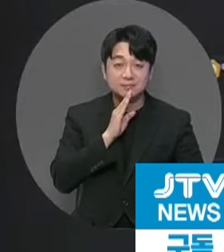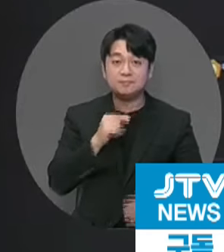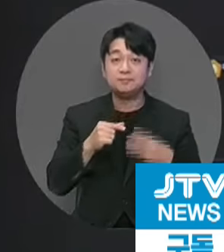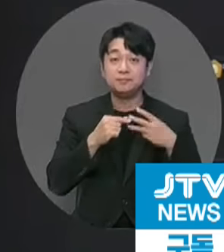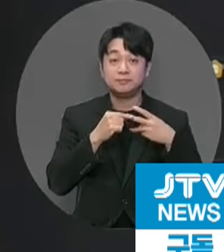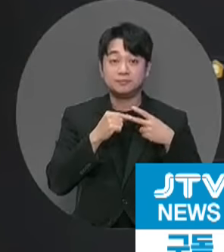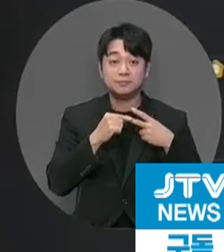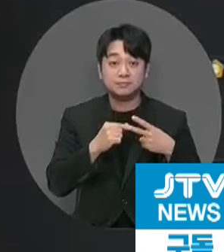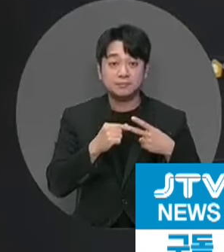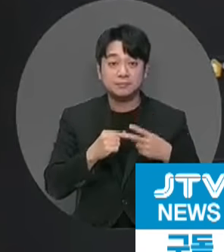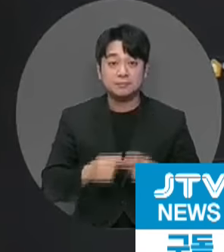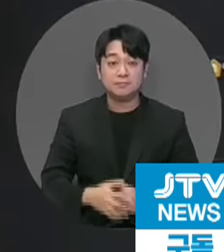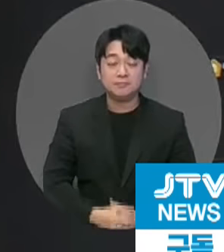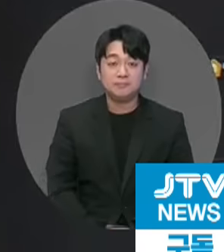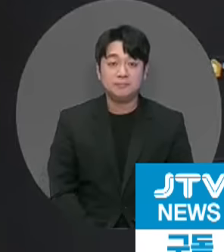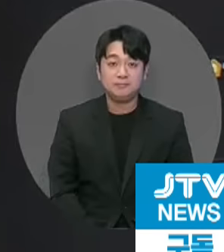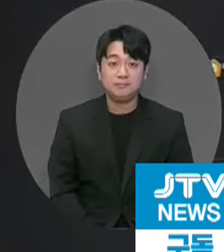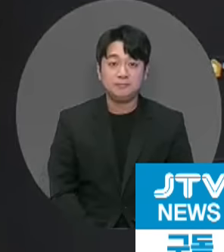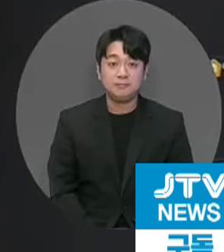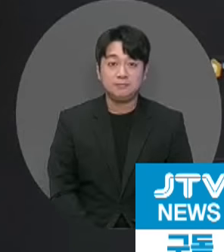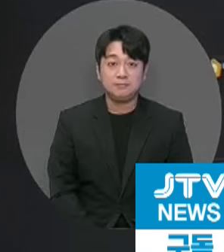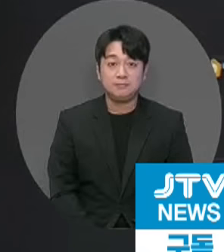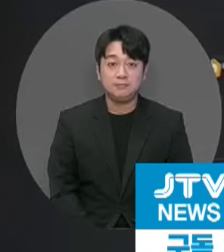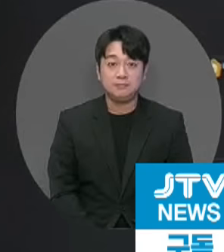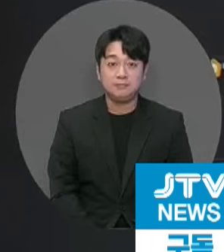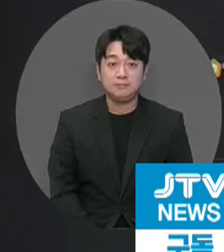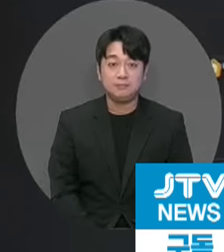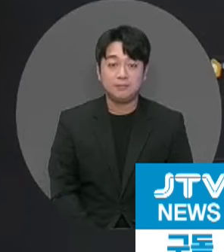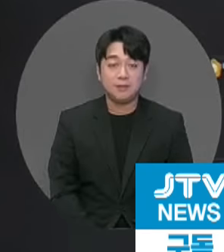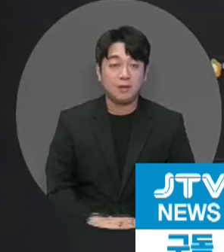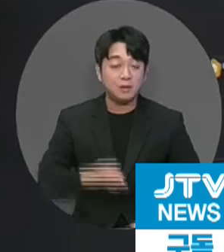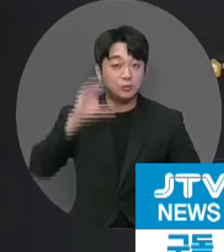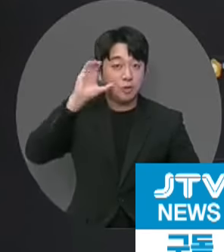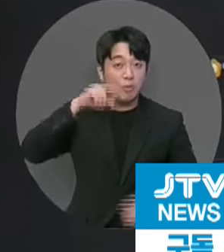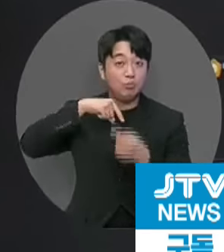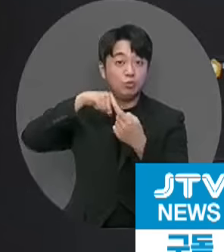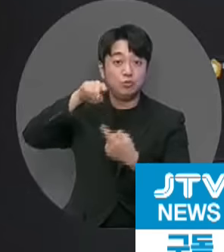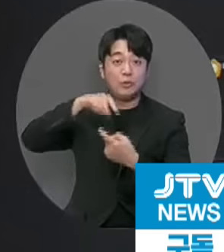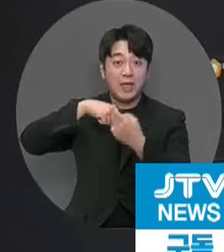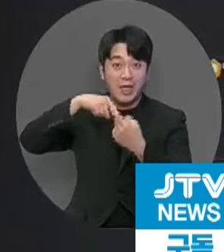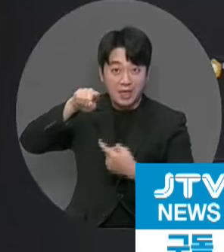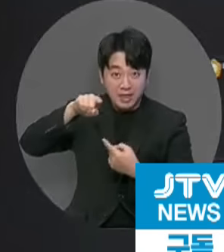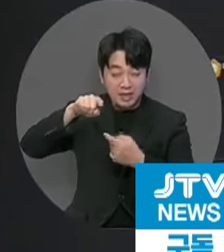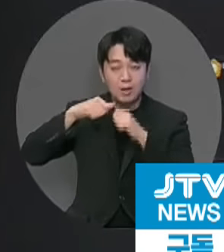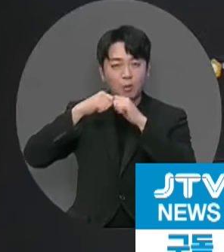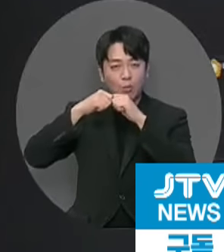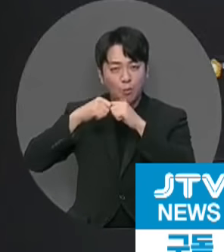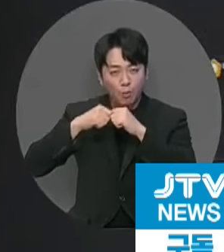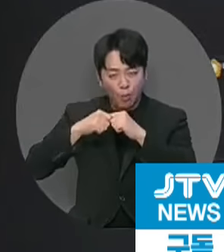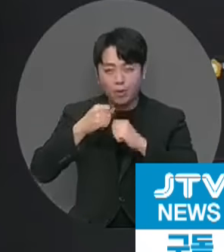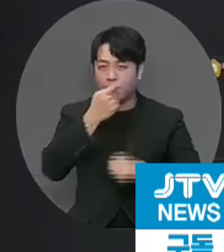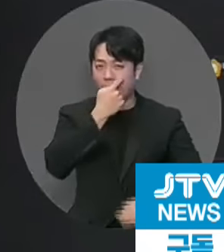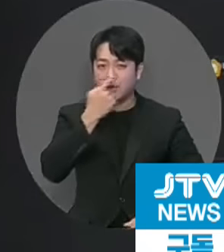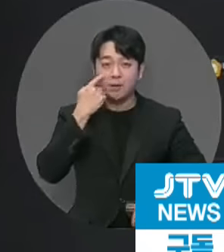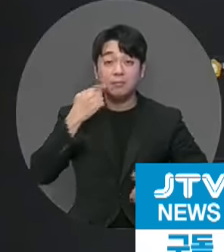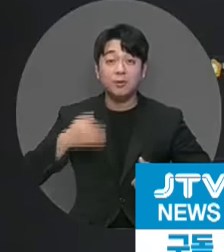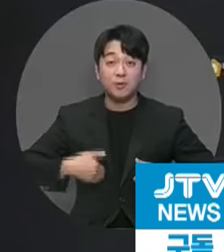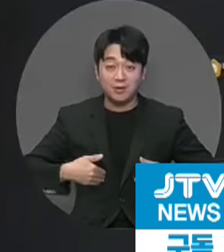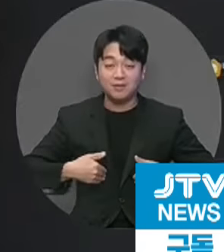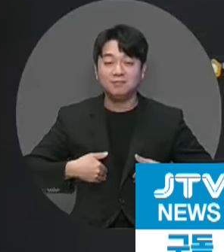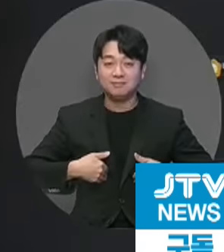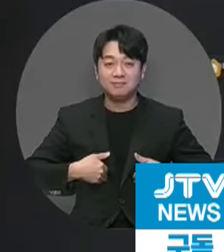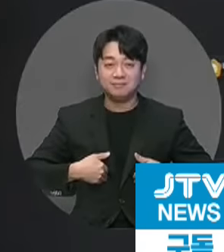그러니까 이게 청문회를 계속 꼼꼼하게 함께 참여해야 되는 이유이기도 한데요. 어제 분명히